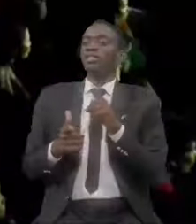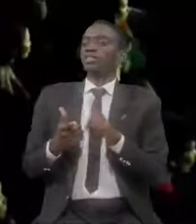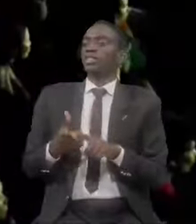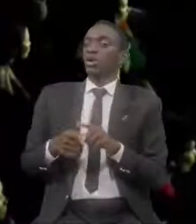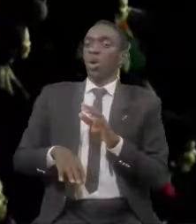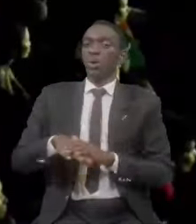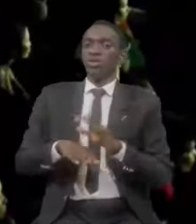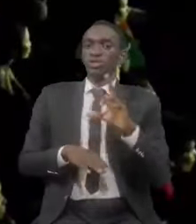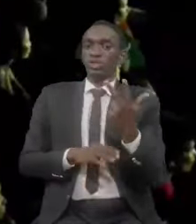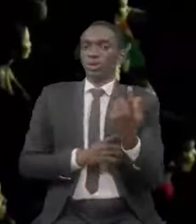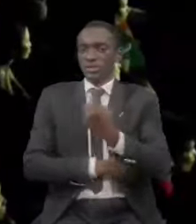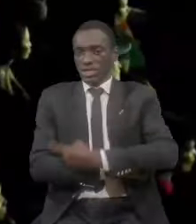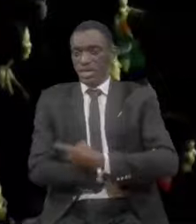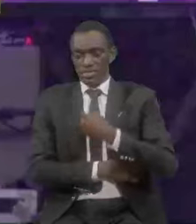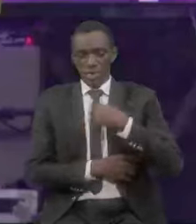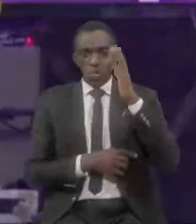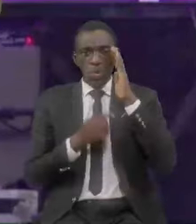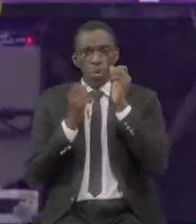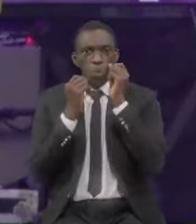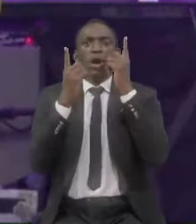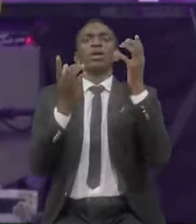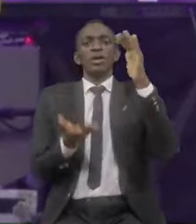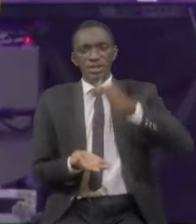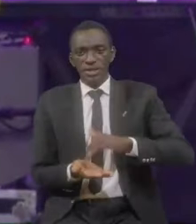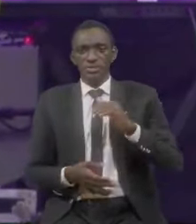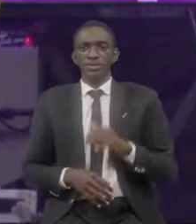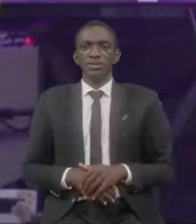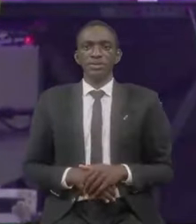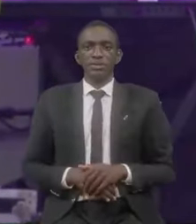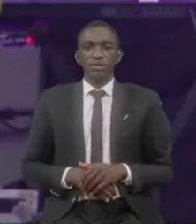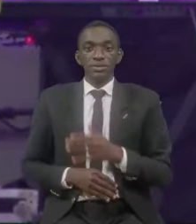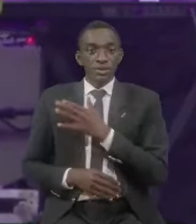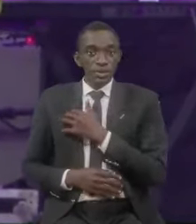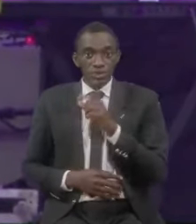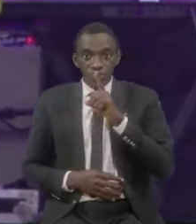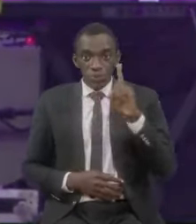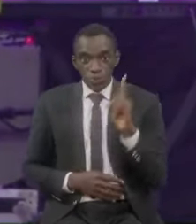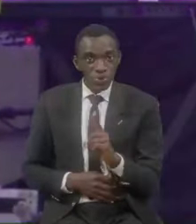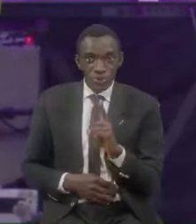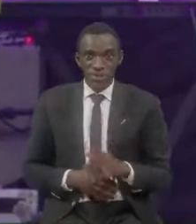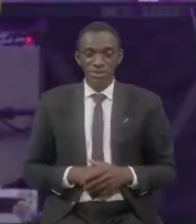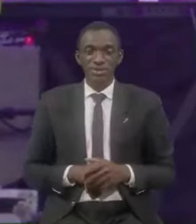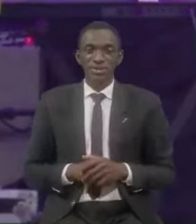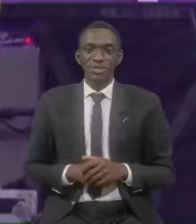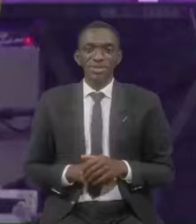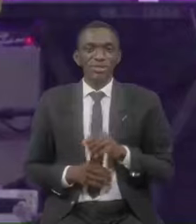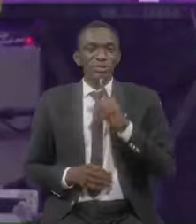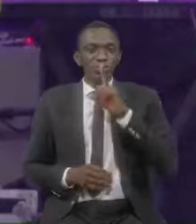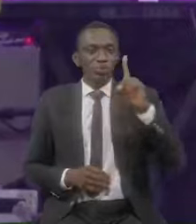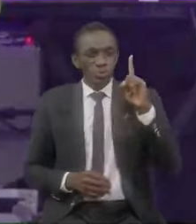Le troisième jour, je ressusciterai. En vérité,